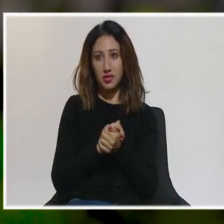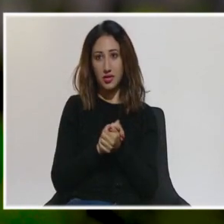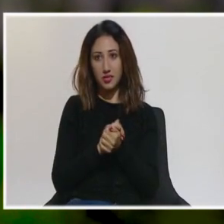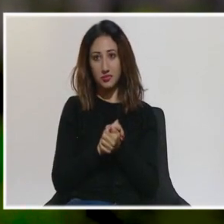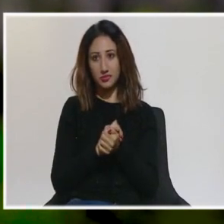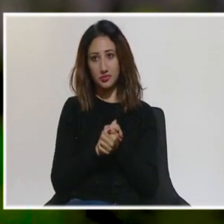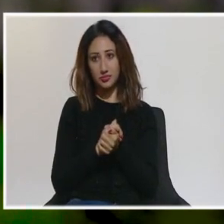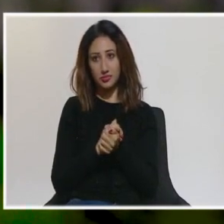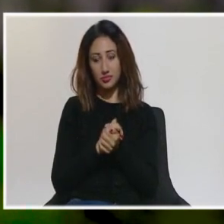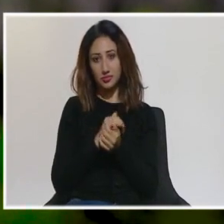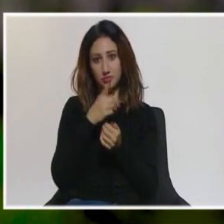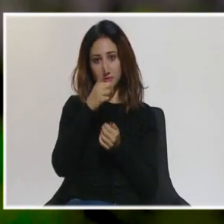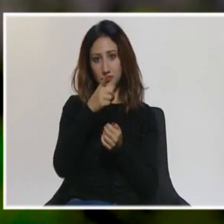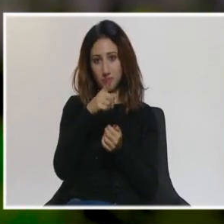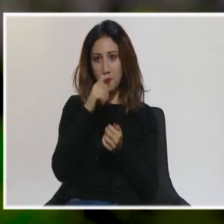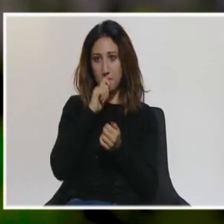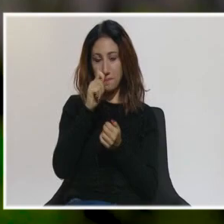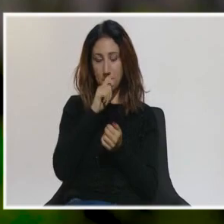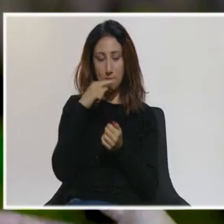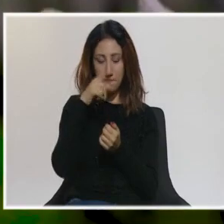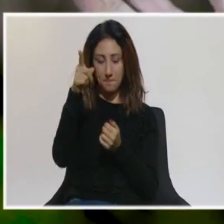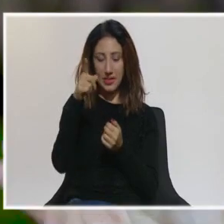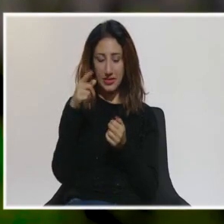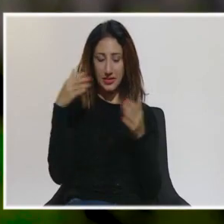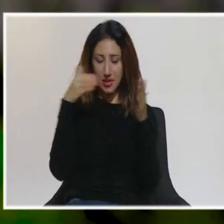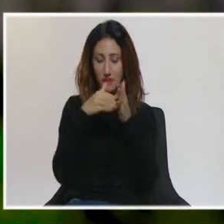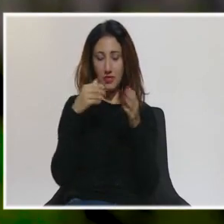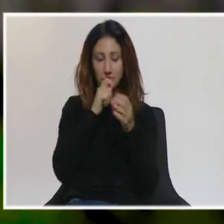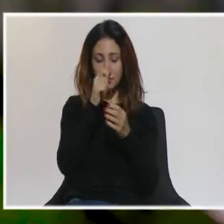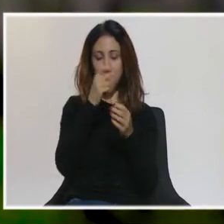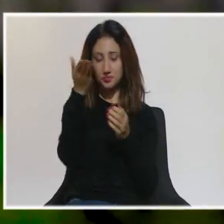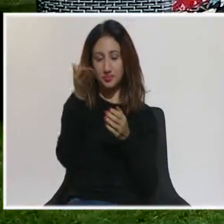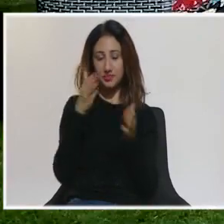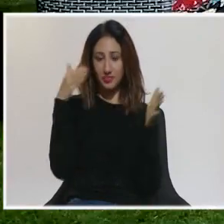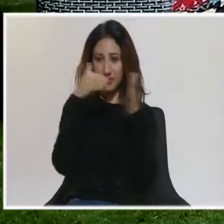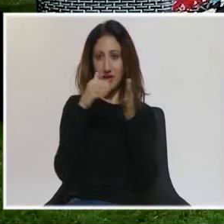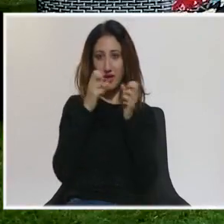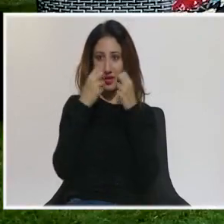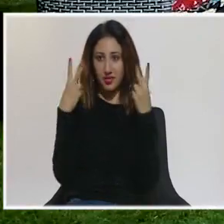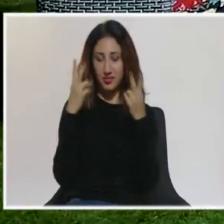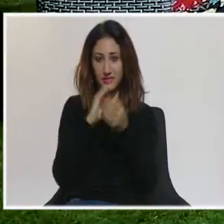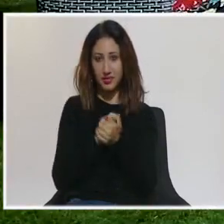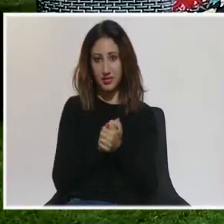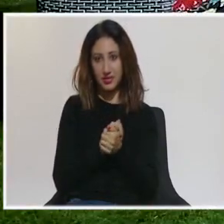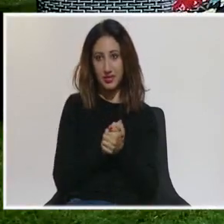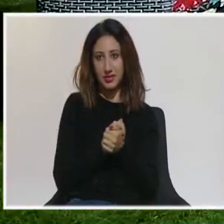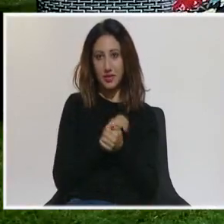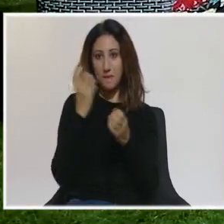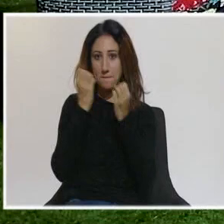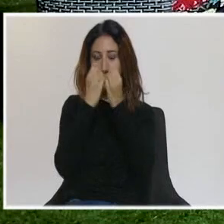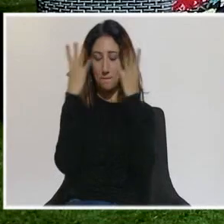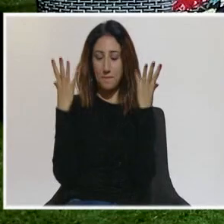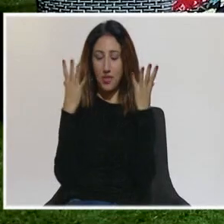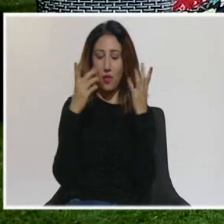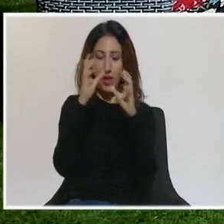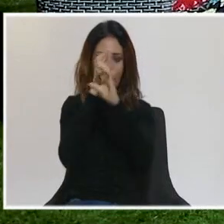وأنا هخلي بقى الحلقة دي تختمها دنيا صلاح عبد الله. الكاميرا قدامك اختم الحلقة بقى يا ستي. والله يا دكتور حضرتك نورتنا. بصي بقى